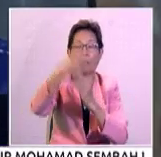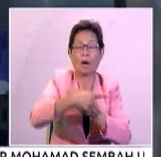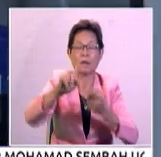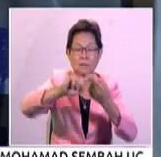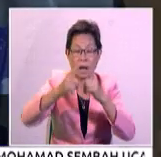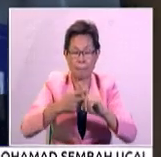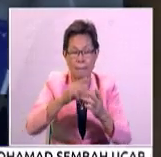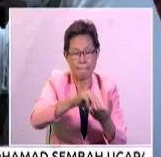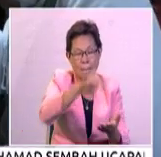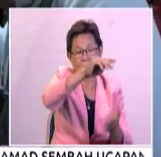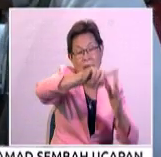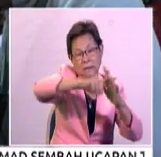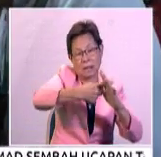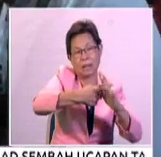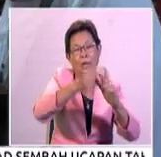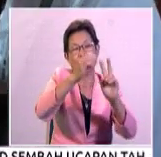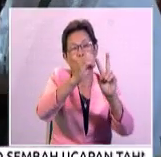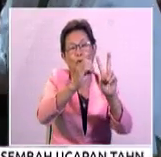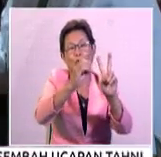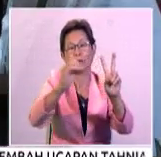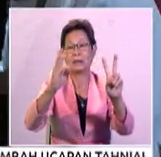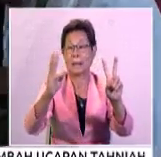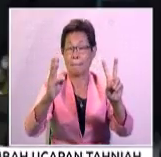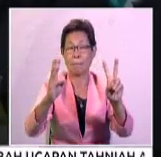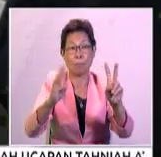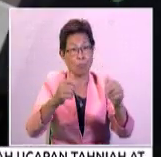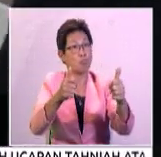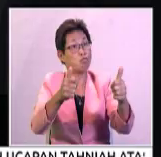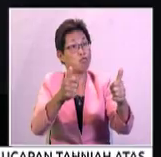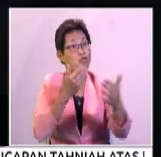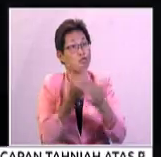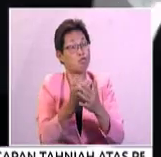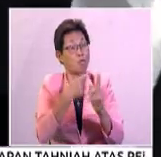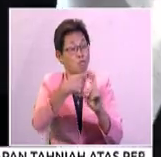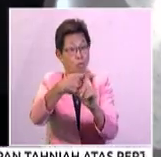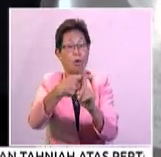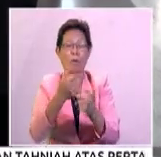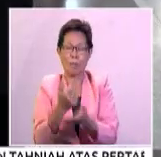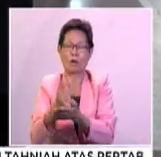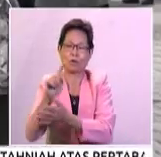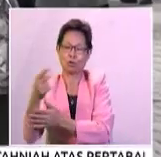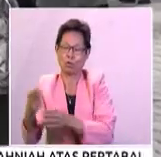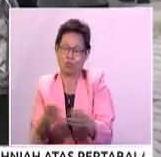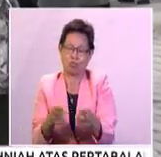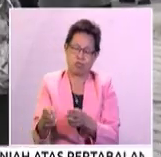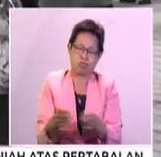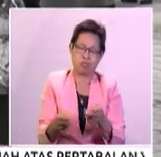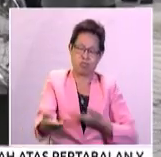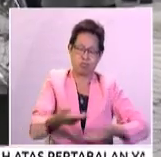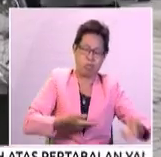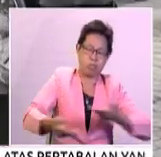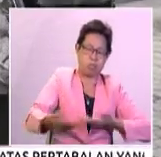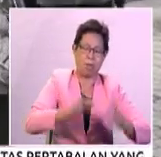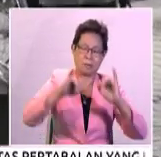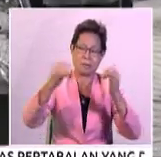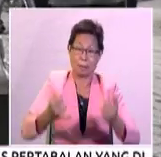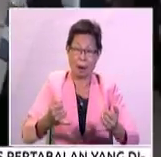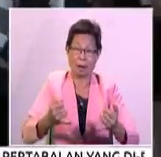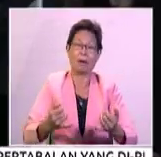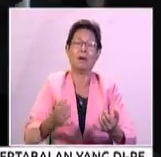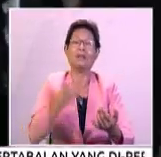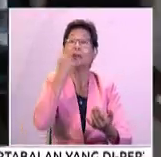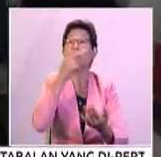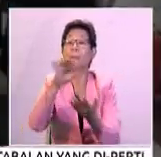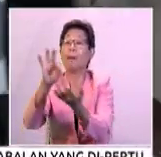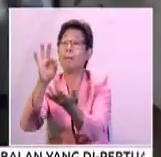Sahabat Maktab yang bermula sejak 2006 terbukti berkesan bagi membantu pihak tabung haji menguruskan urusan ibadah jemaah. Bagi yang